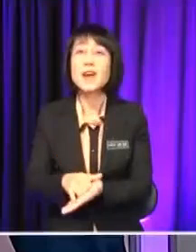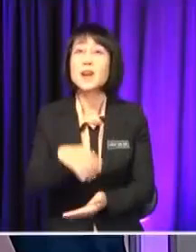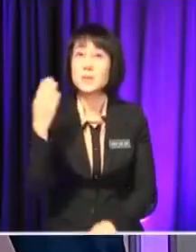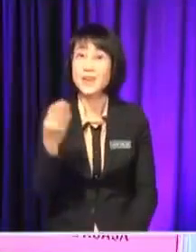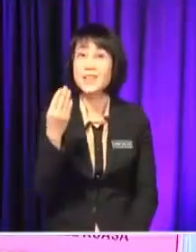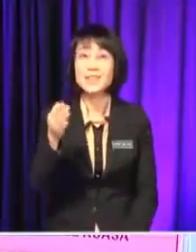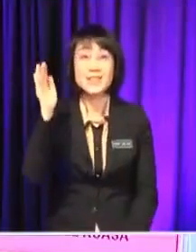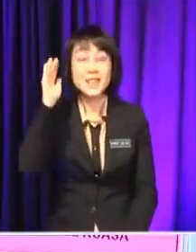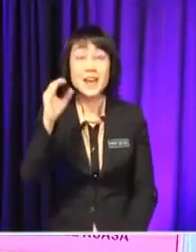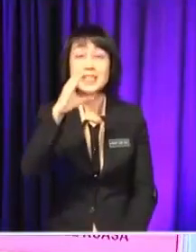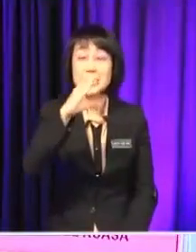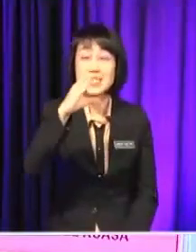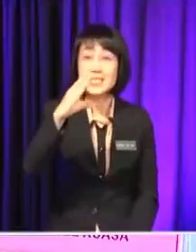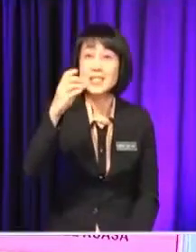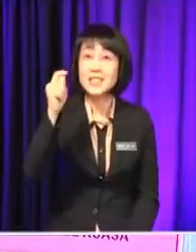lah